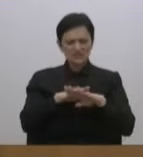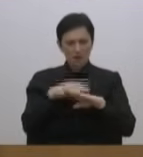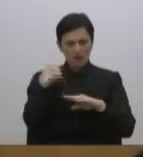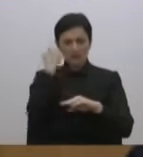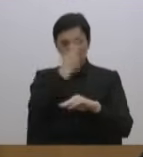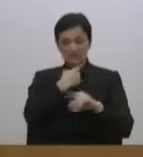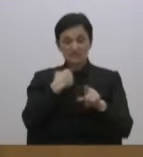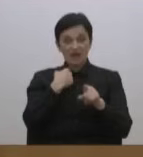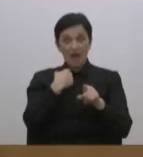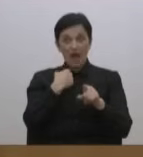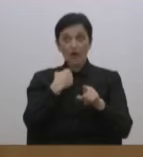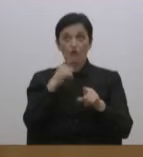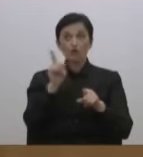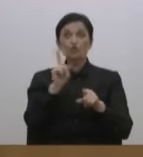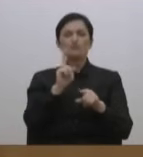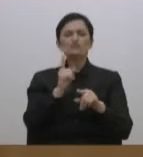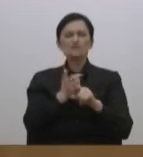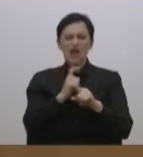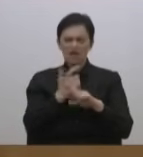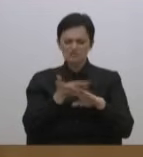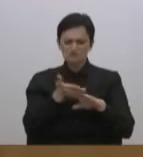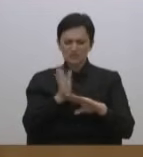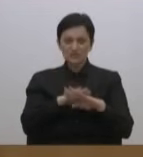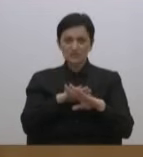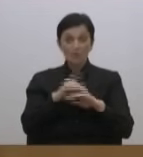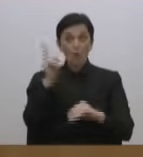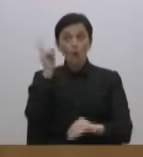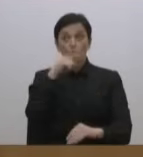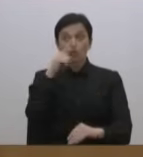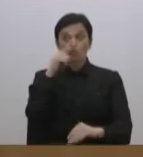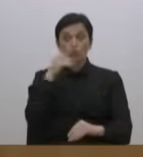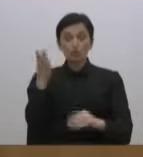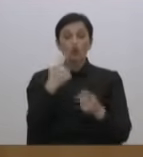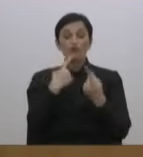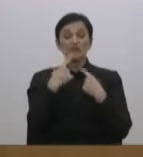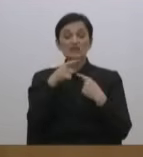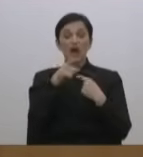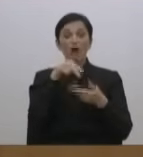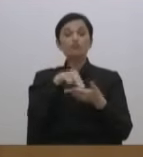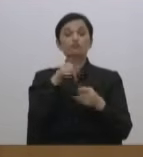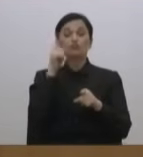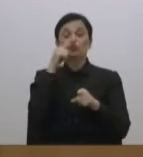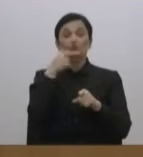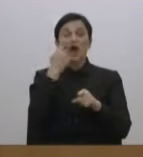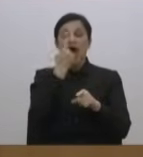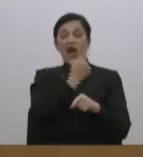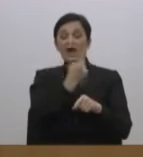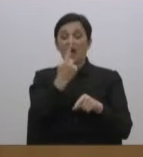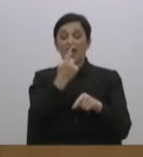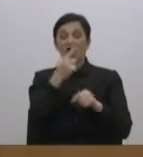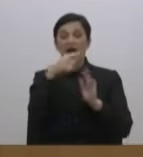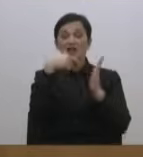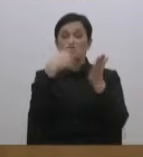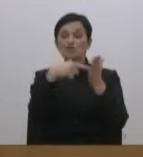და აქეთ ნუ მძიმე, ძალიან მძიმეს, იმიტომ რომ ტყუილებს საუბრობთ მანდედან, ვერც ერთ არგუმენტირებულ კითხვას